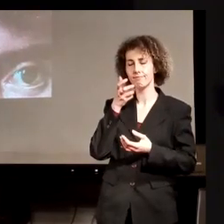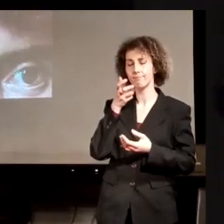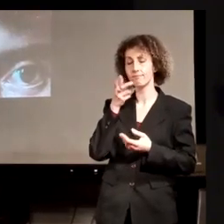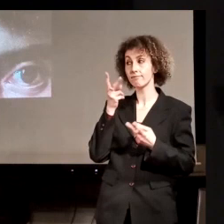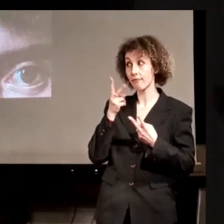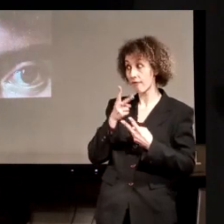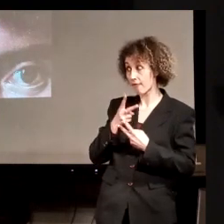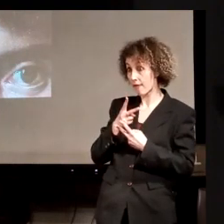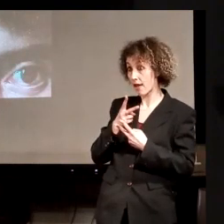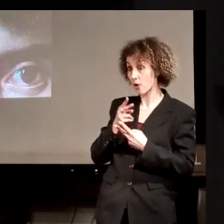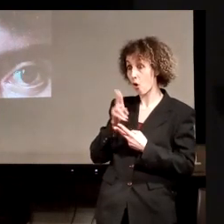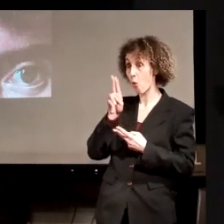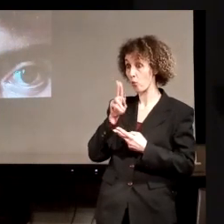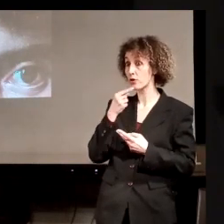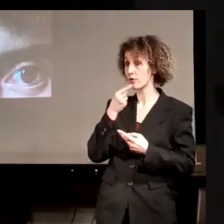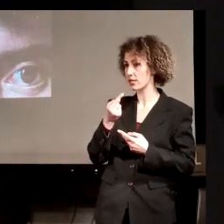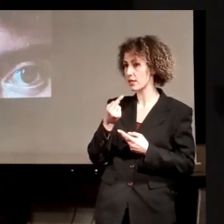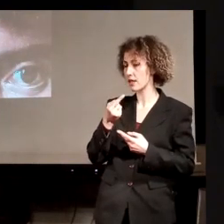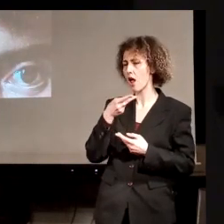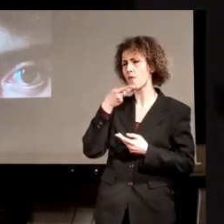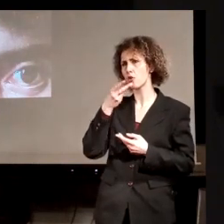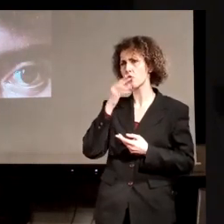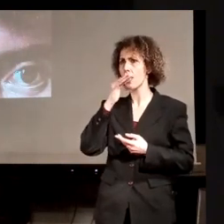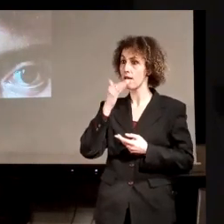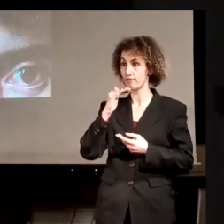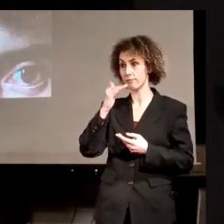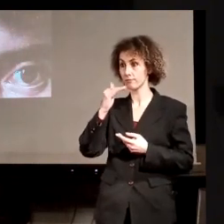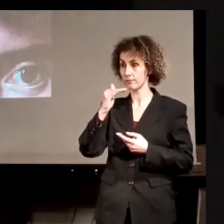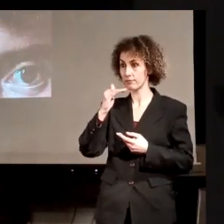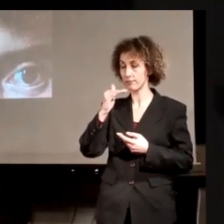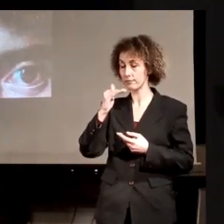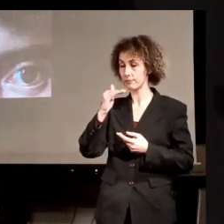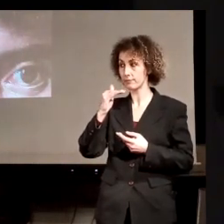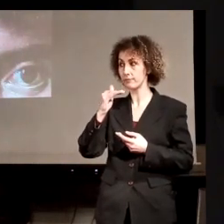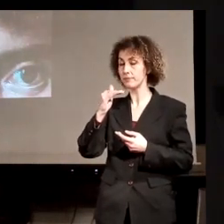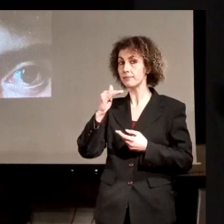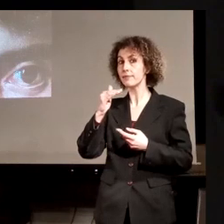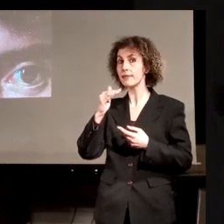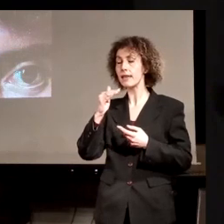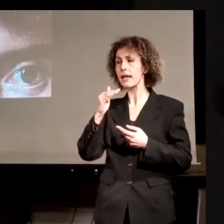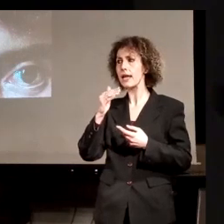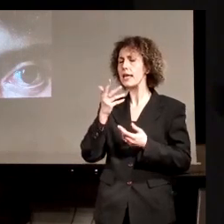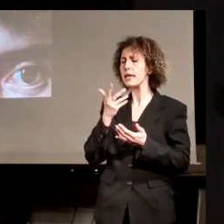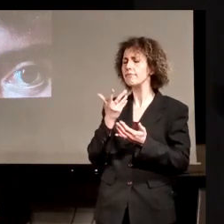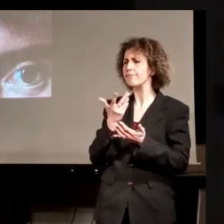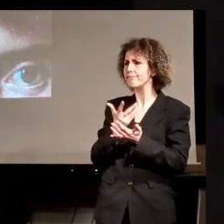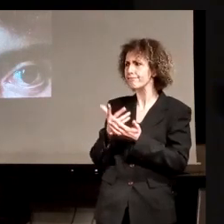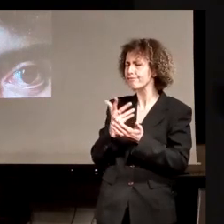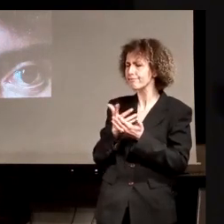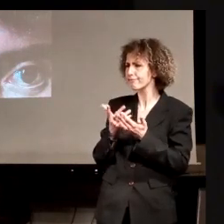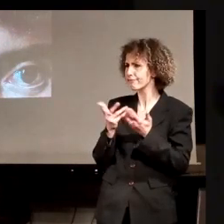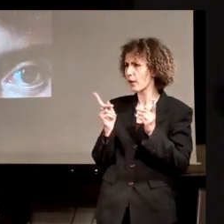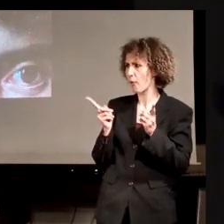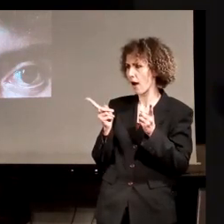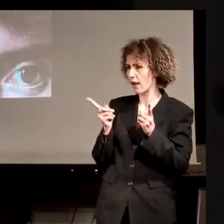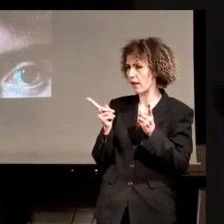ovvero se a sono con una lieve alterazione della voce e di che storia si tratta